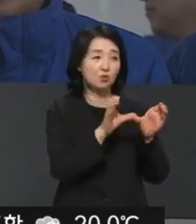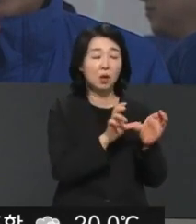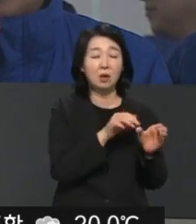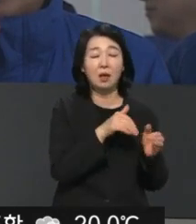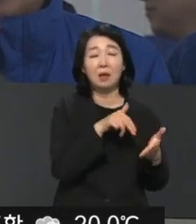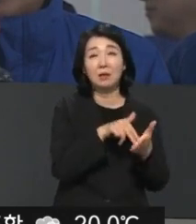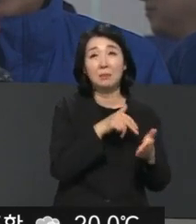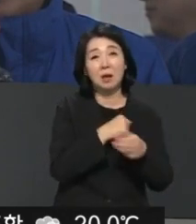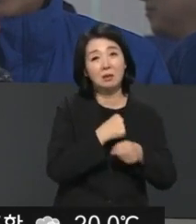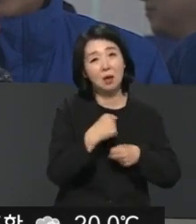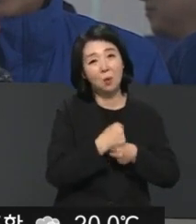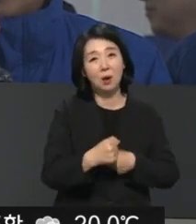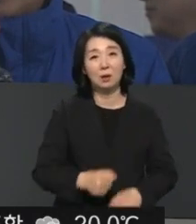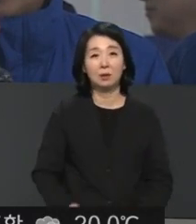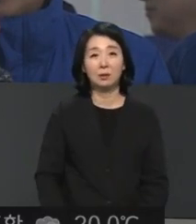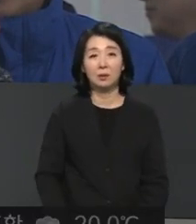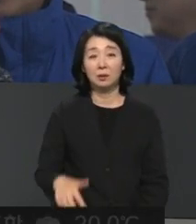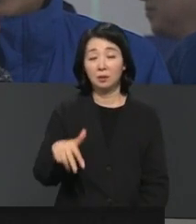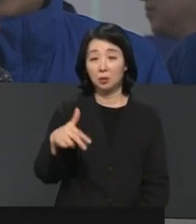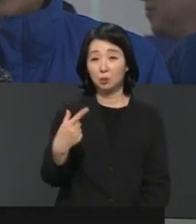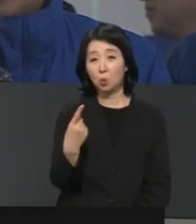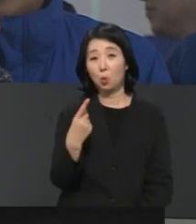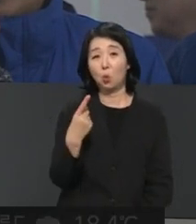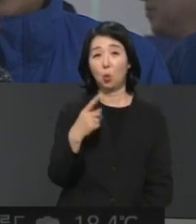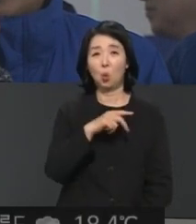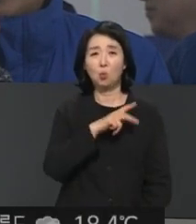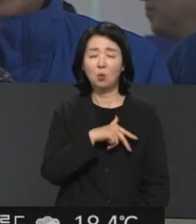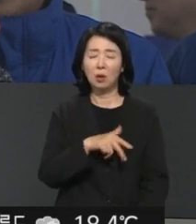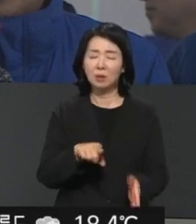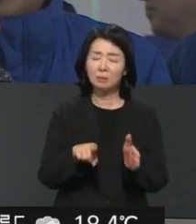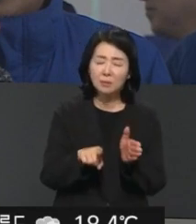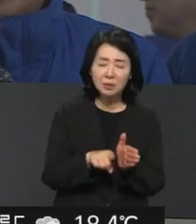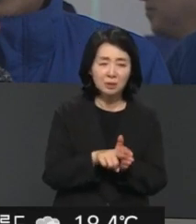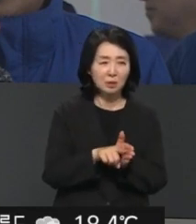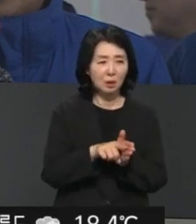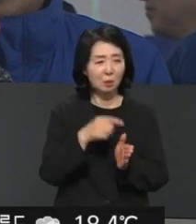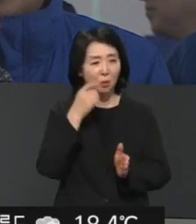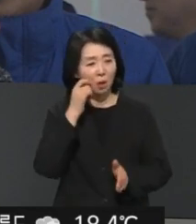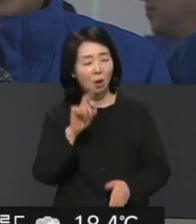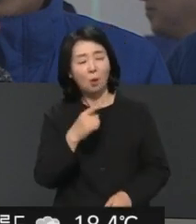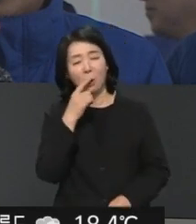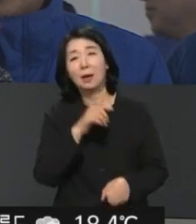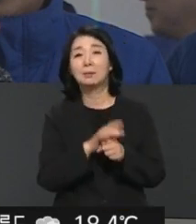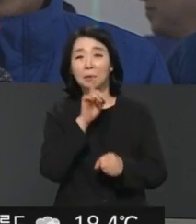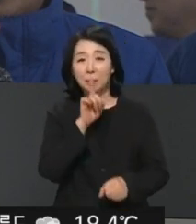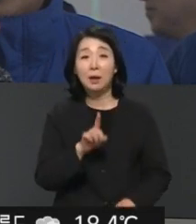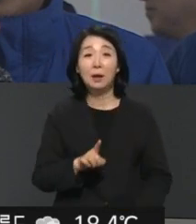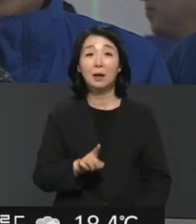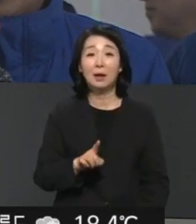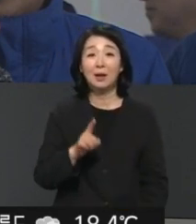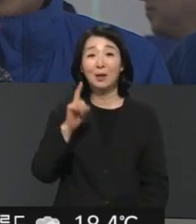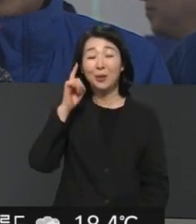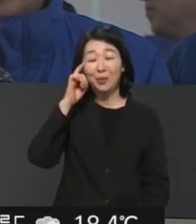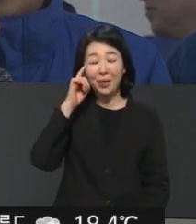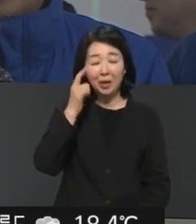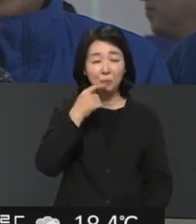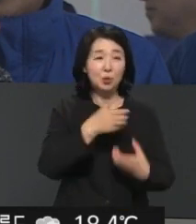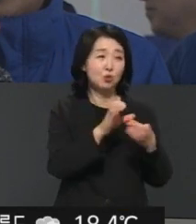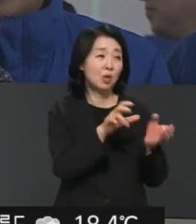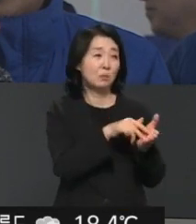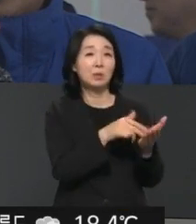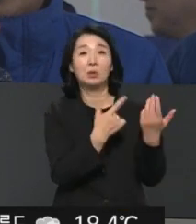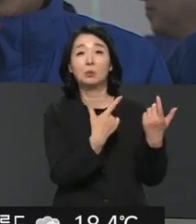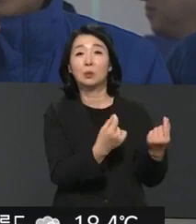감추지 못하는 분위기입니다. 조응천 의원은 안 믿을 수도 없고 황망할 따름이다 이렇게 말했는데요. 지도부도 마찬가지인 것